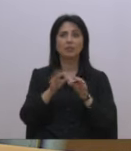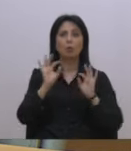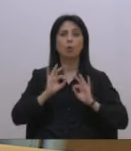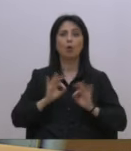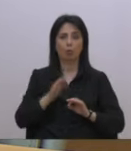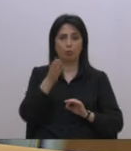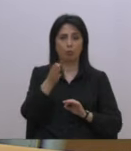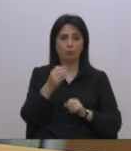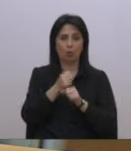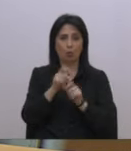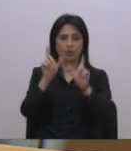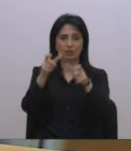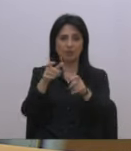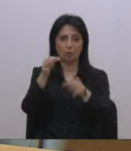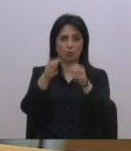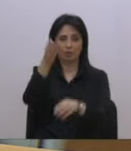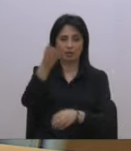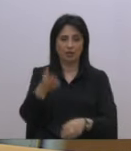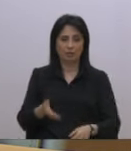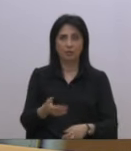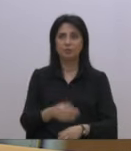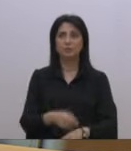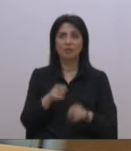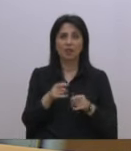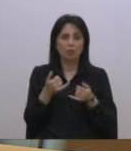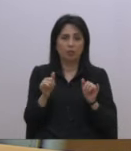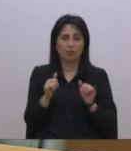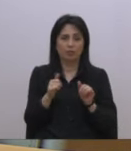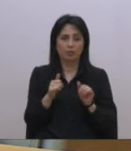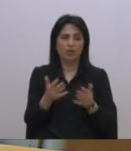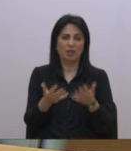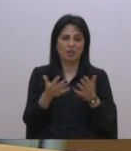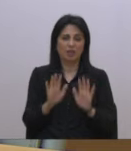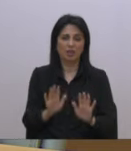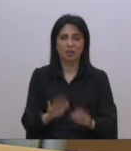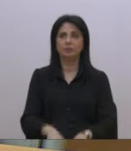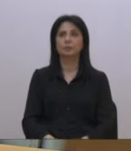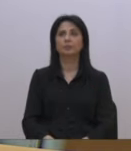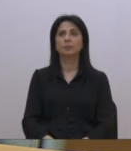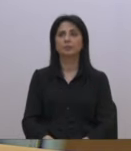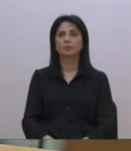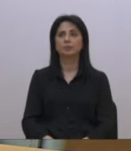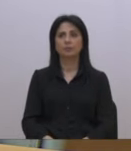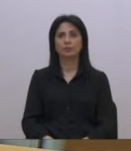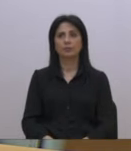პროკურორის და მოსამართლეებს. აქ ყველაფერი ნათევლია.